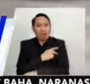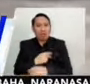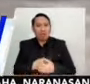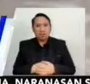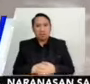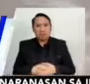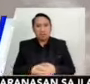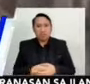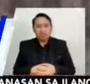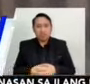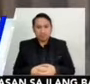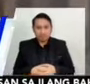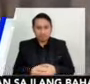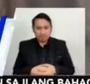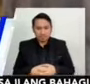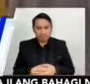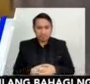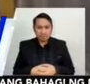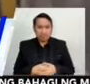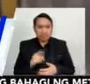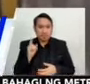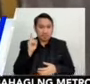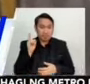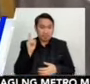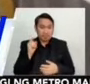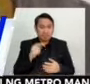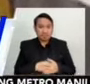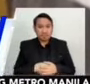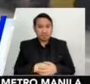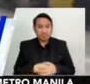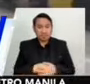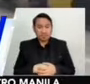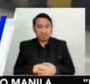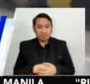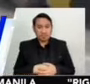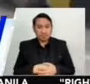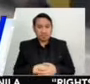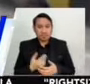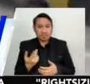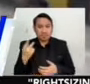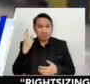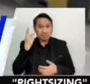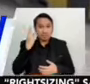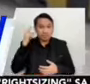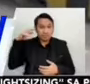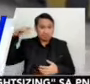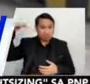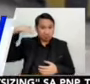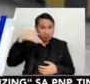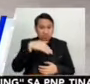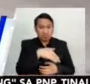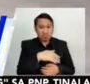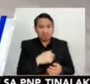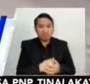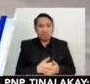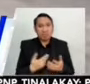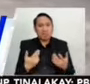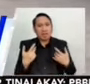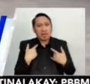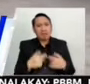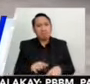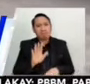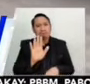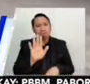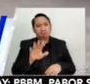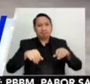Nakapwesto ang Special Action and Intelligence Committee on Transportation o SAIC pagbaba ng EDSA Ortigas Flyover southbound. Sunod-sunod na pinarama ang motorcycle